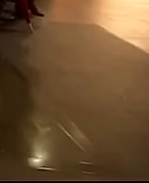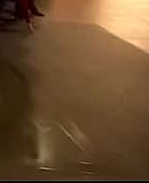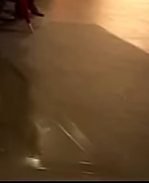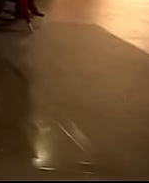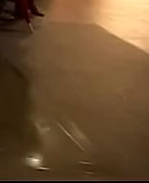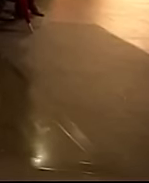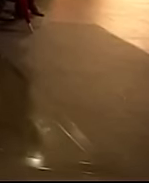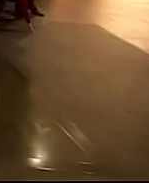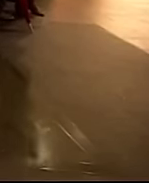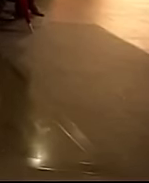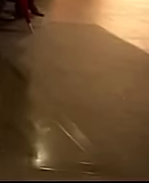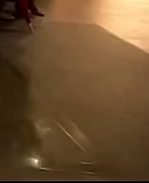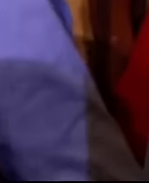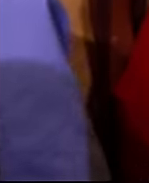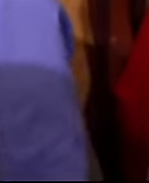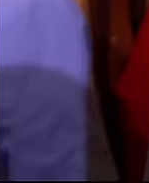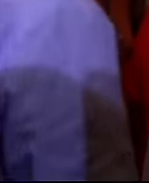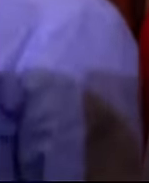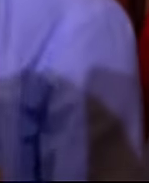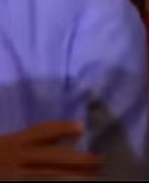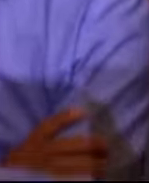Martinique s'il vous